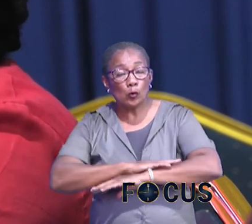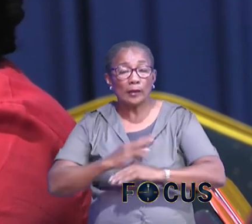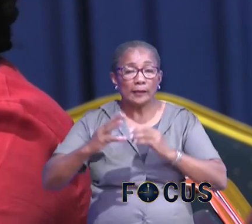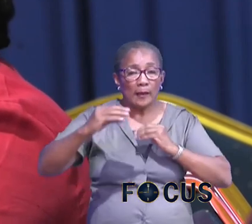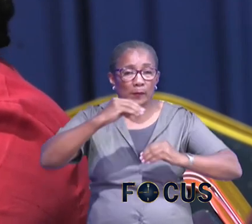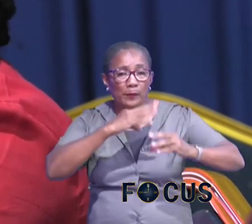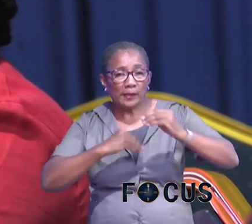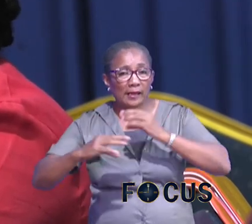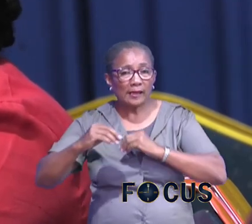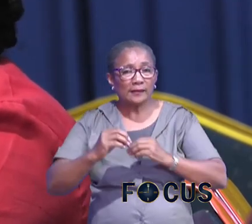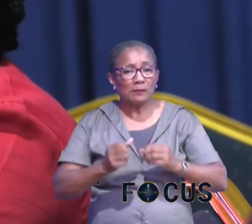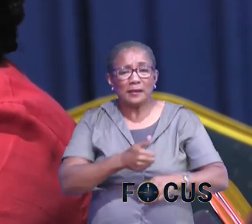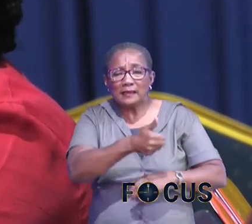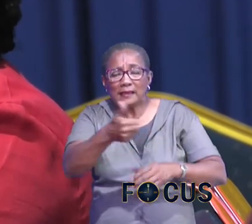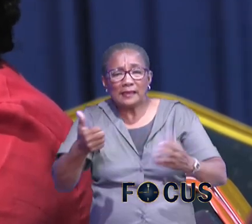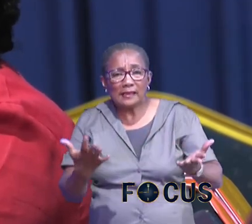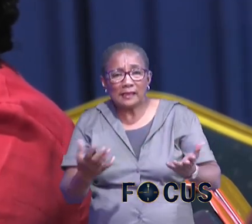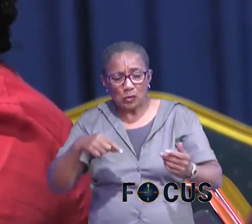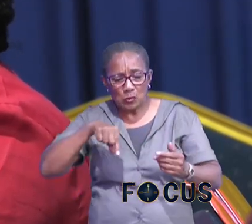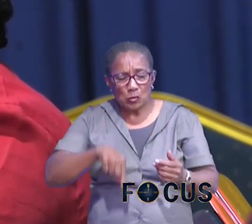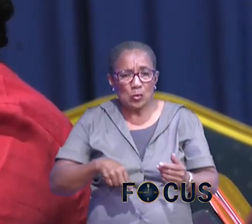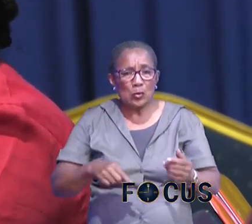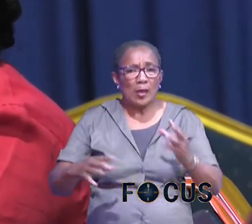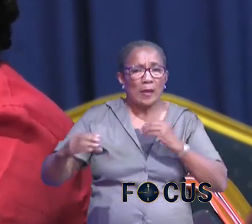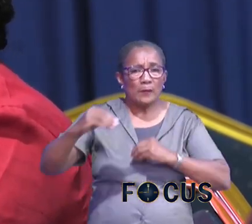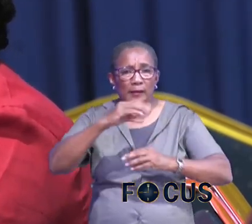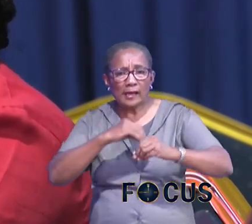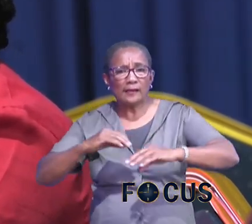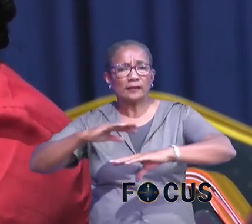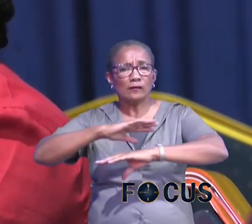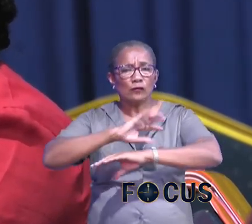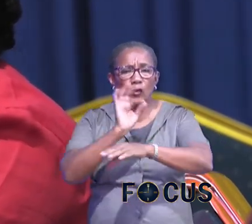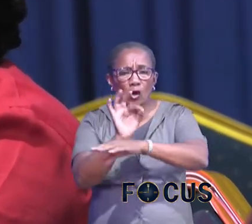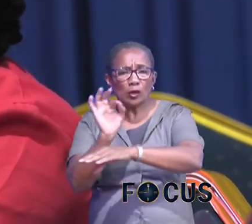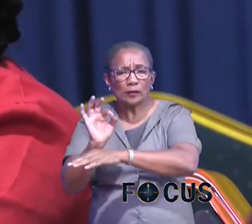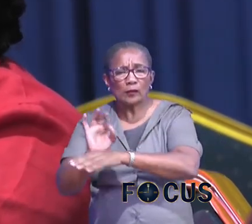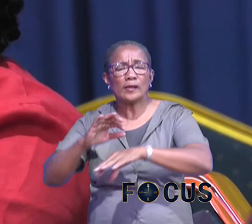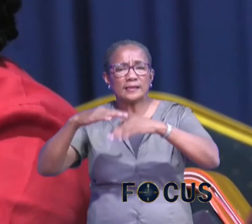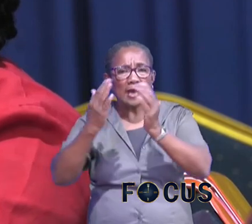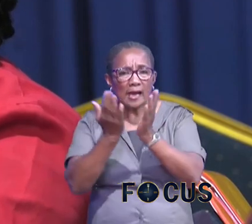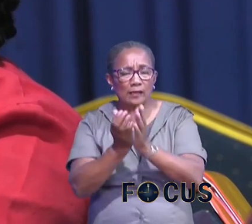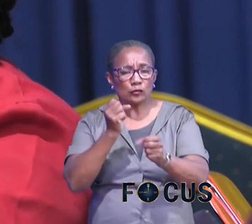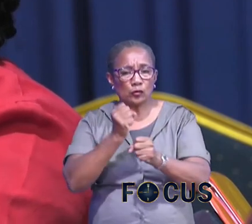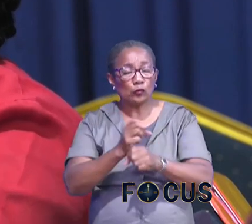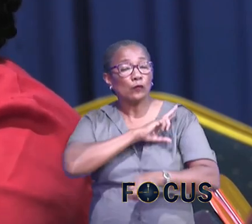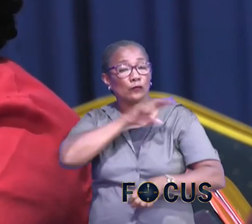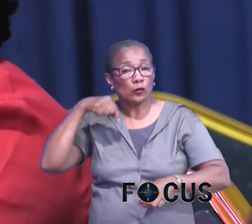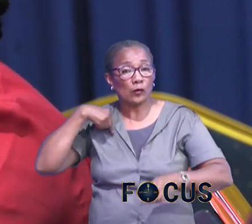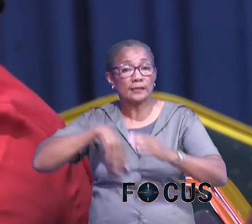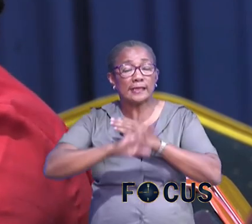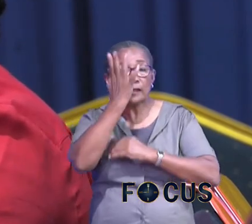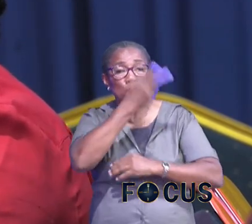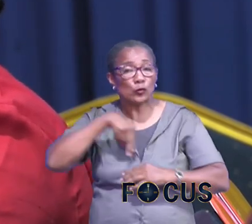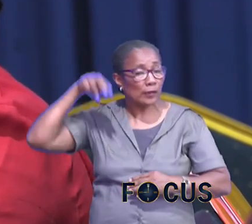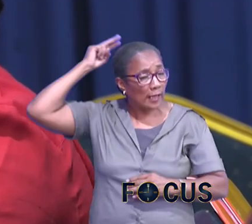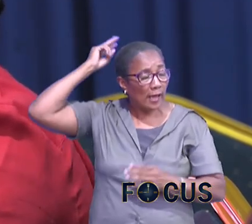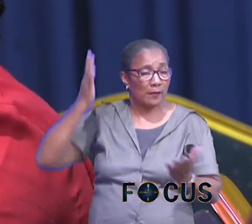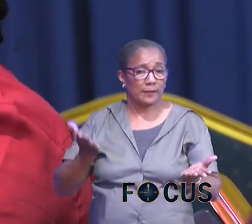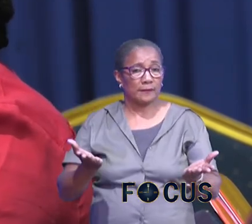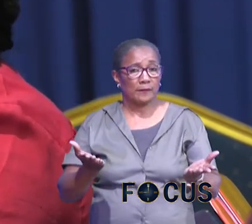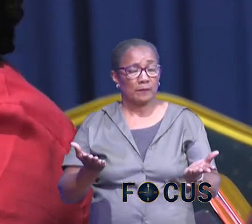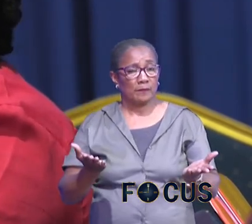met who else. We zijn bezig voor onderwijs. Alle zaken te doen voor ons hier in Suriname.